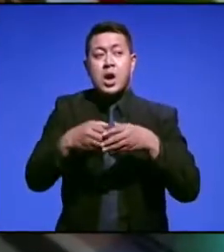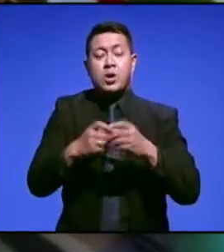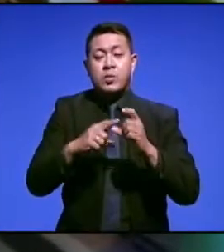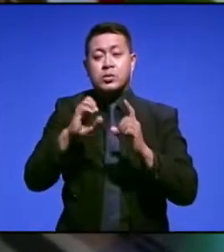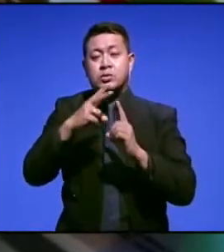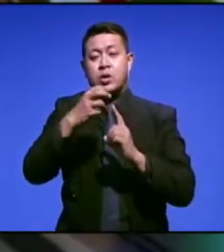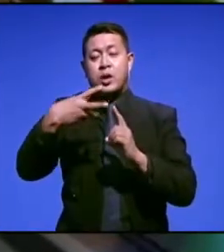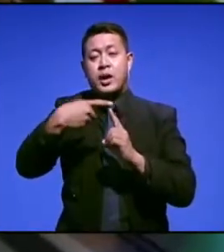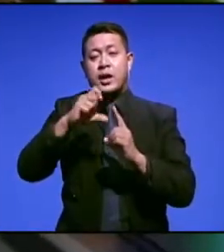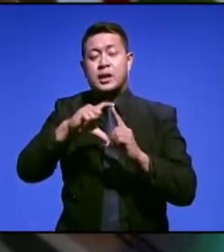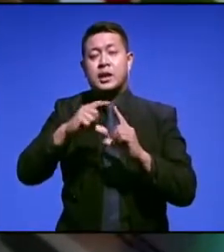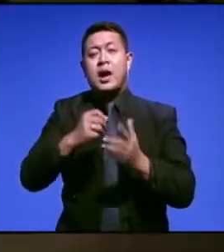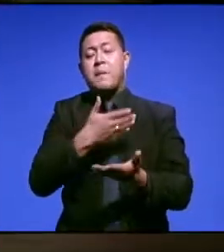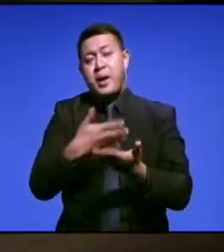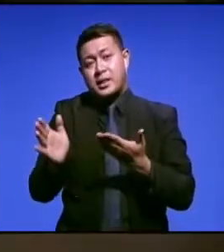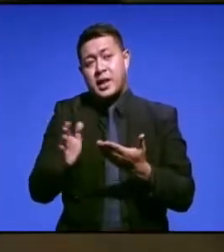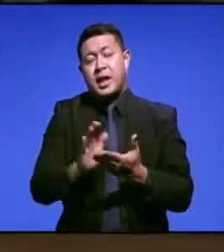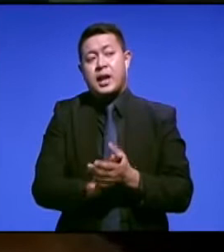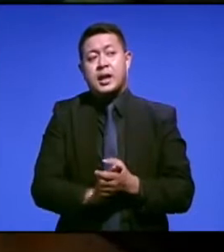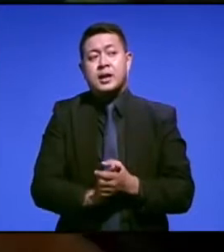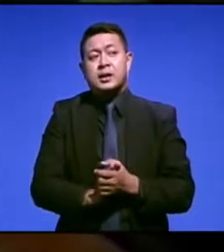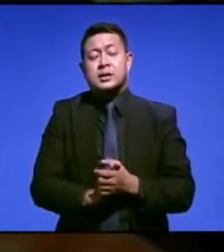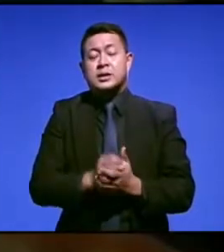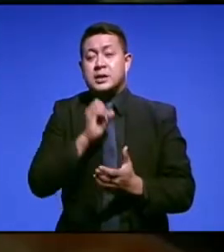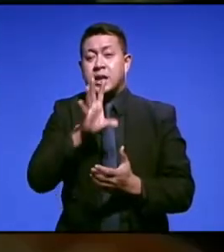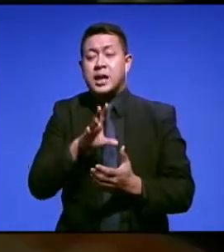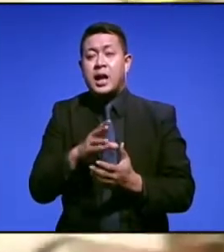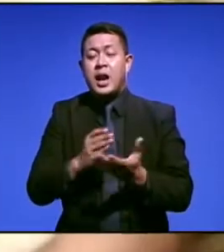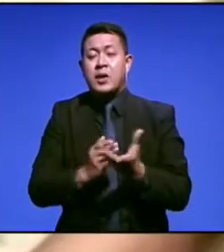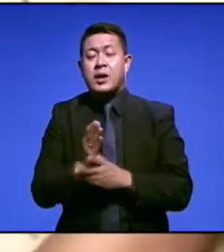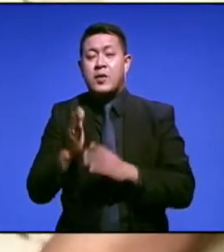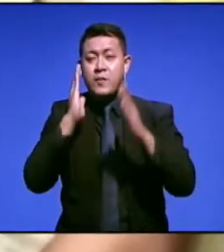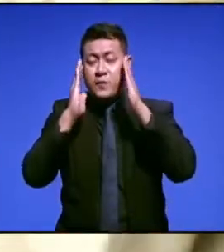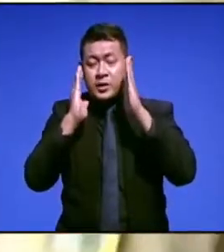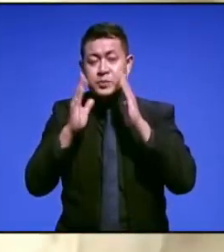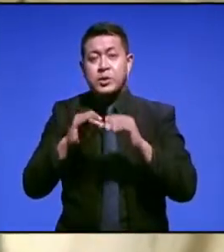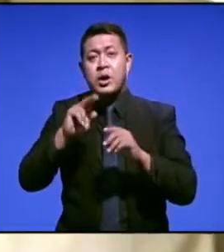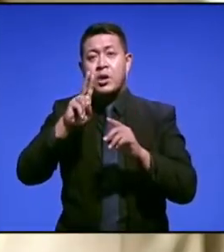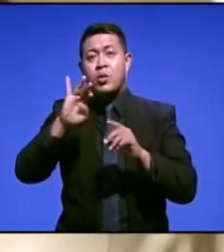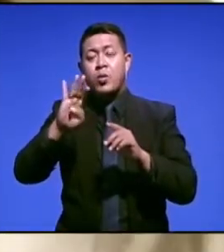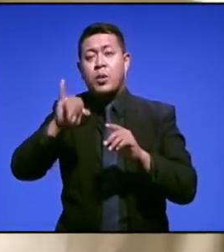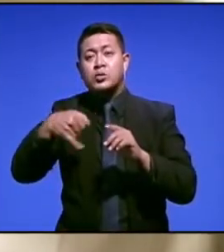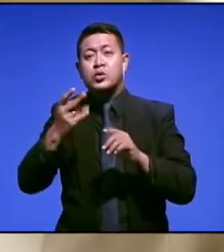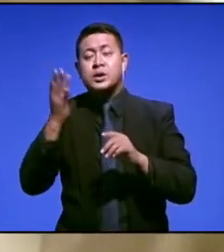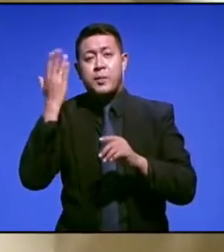Soneta batal hadir. Hal ini pun dinyatakan Roma Irama di akun Facebooknya 24 Juni kemarin.